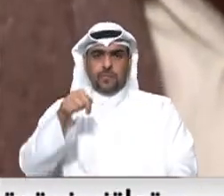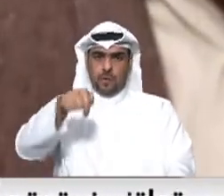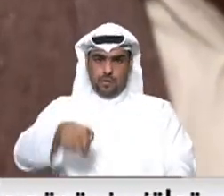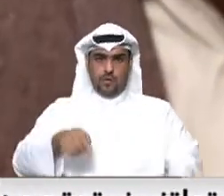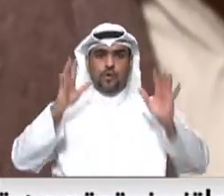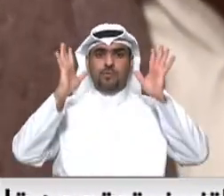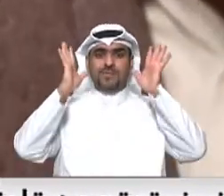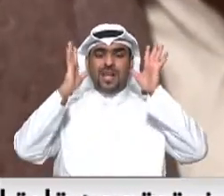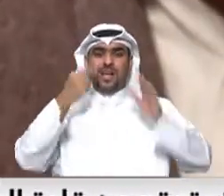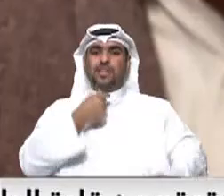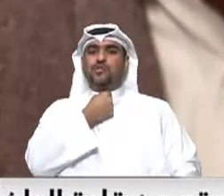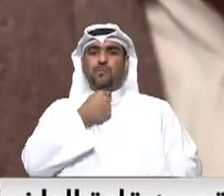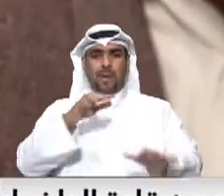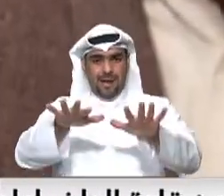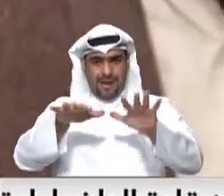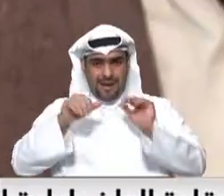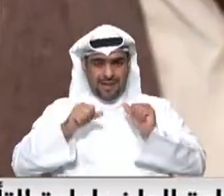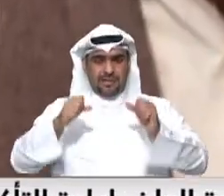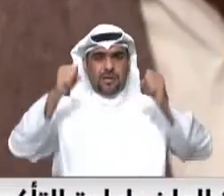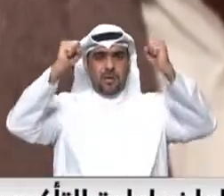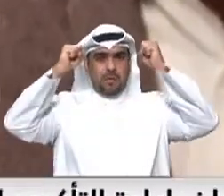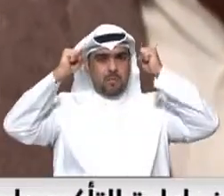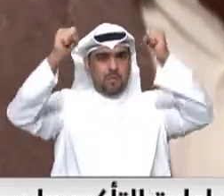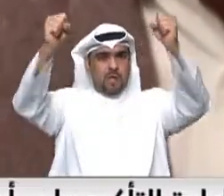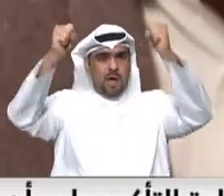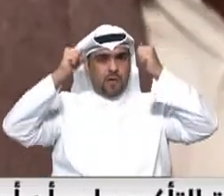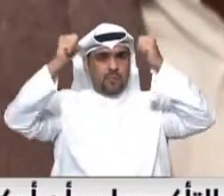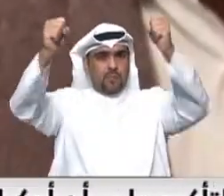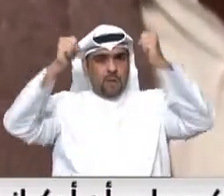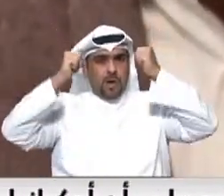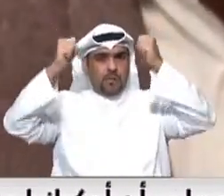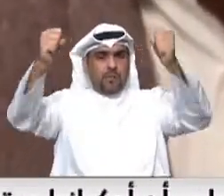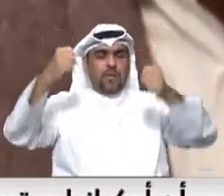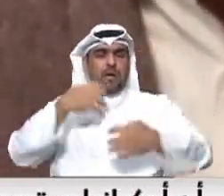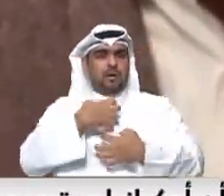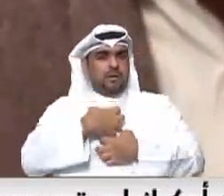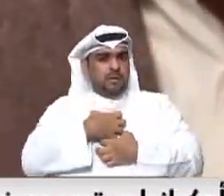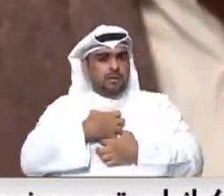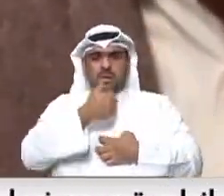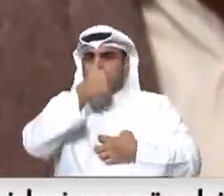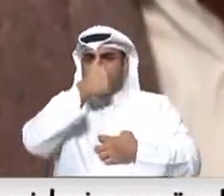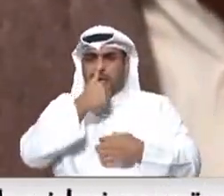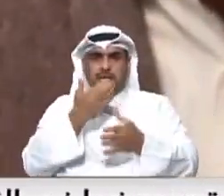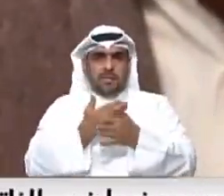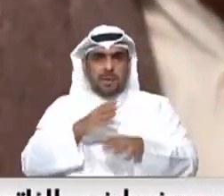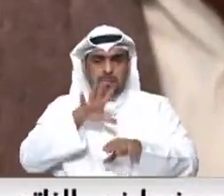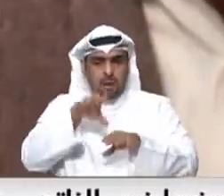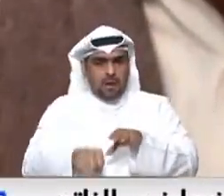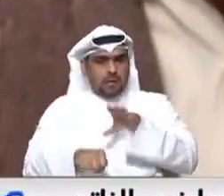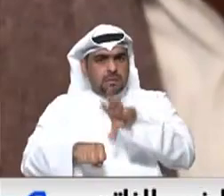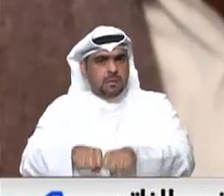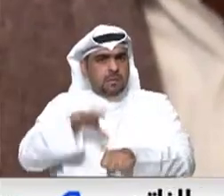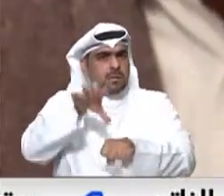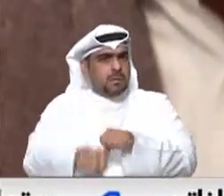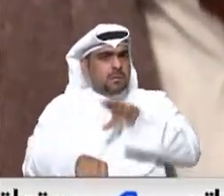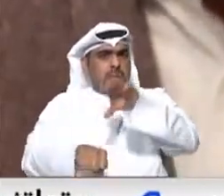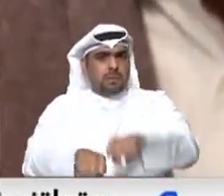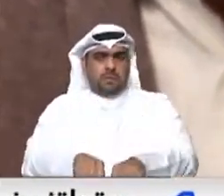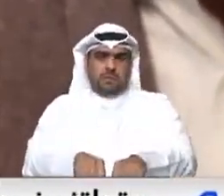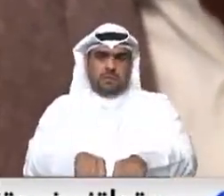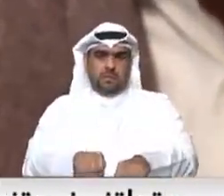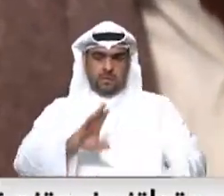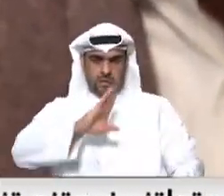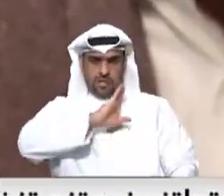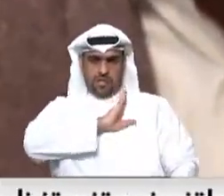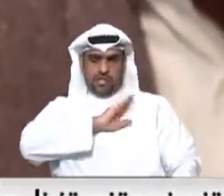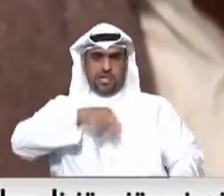رفضا للاستيطان وسياسة مصادرة الأراضي والتغول الذي يقودها الاحتلال وتبادل الأدوار بين